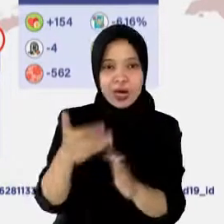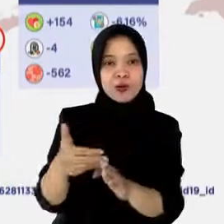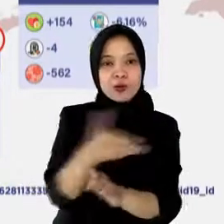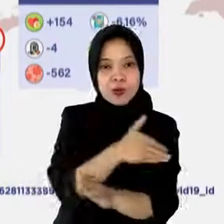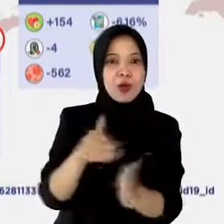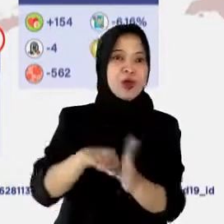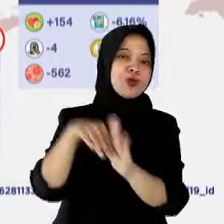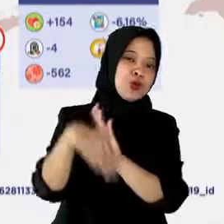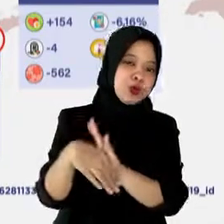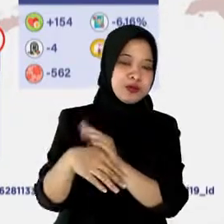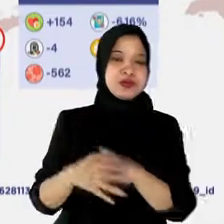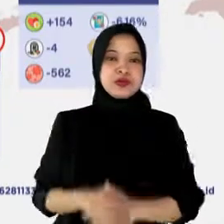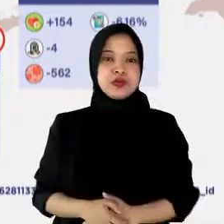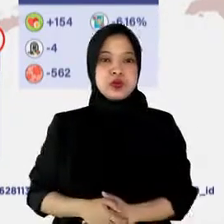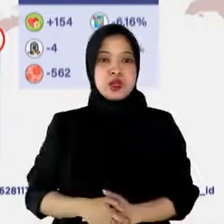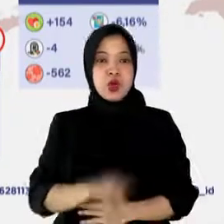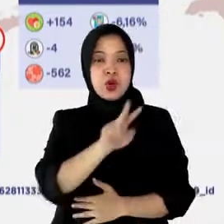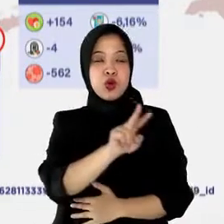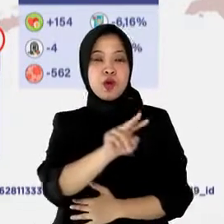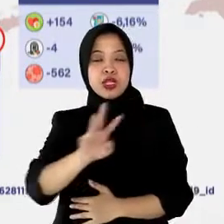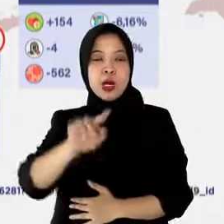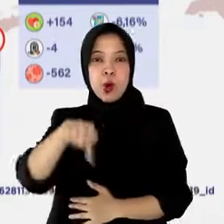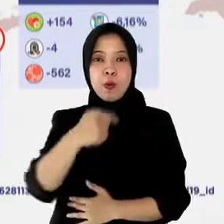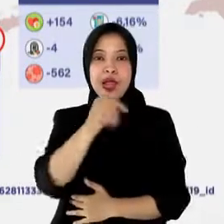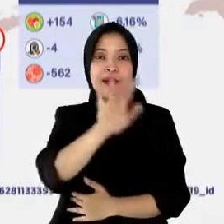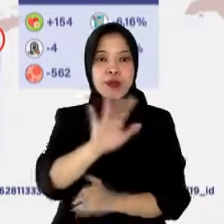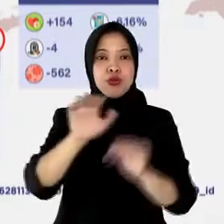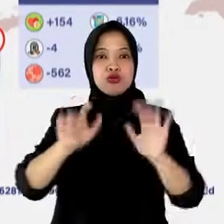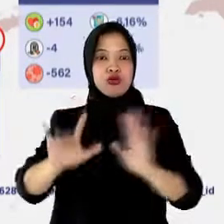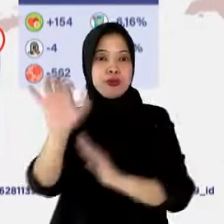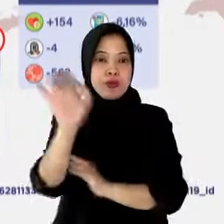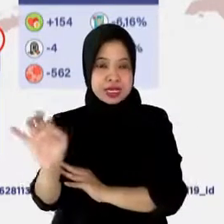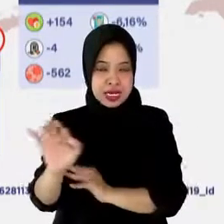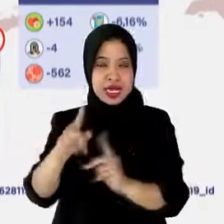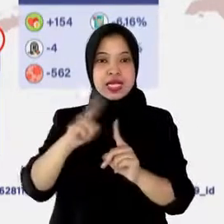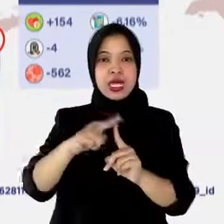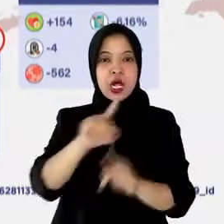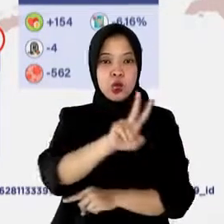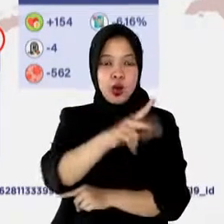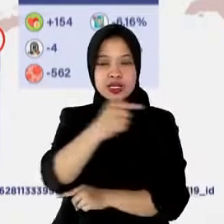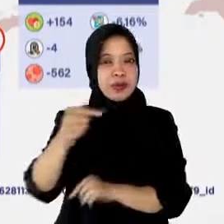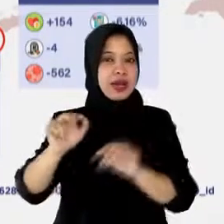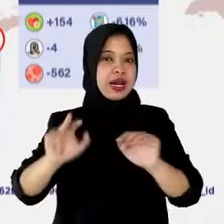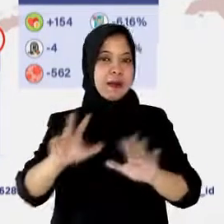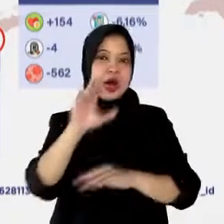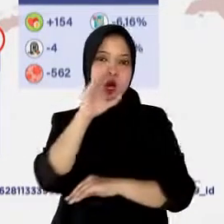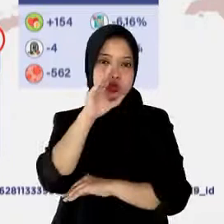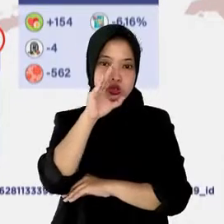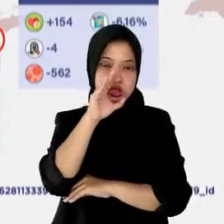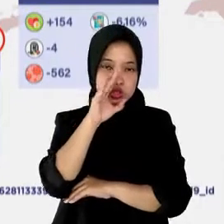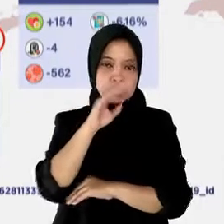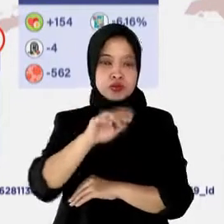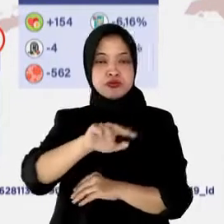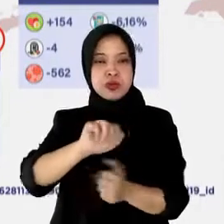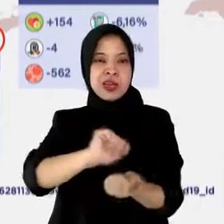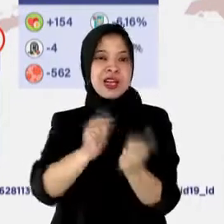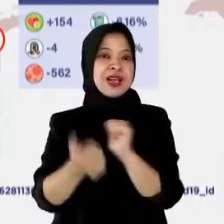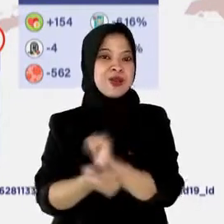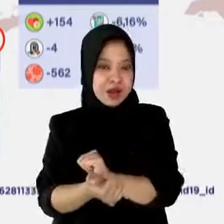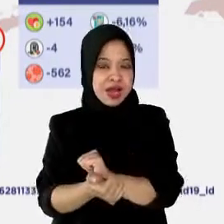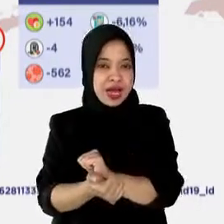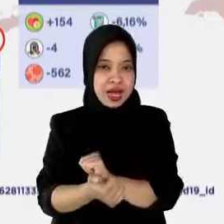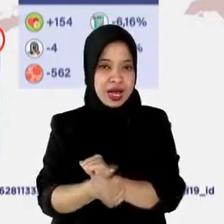sebelumnya 23 koma 57 pada tanggal dua sampai dengan 8 Agustus menjadi